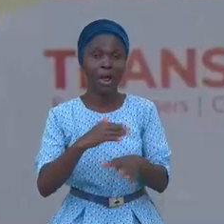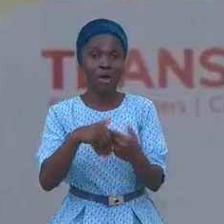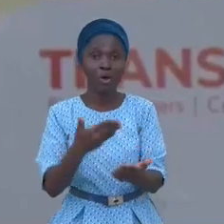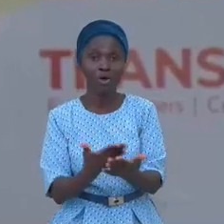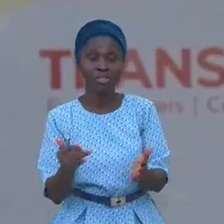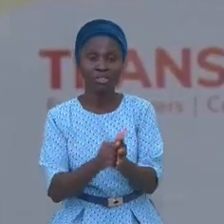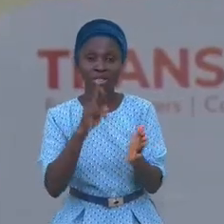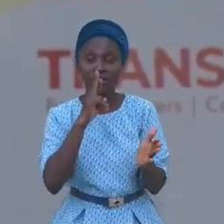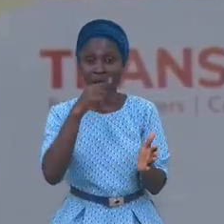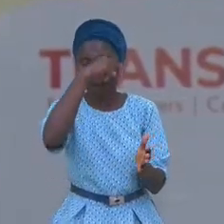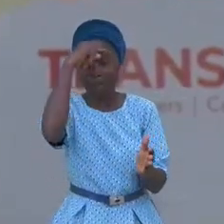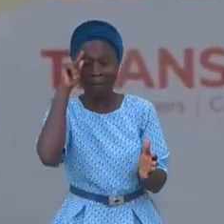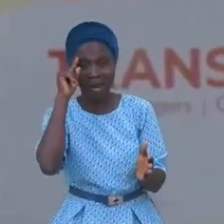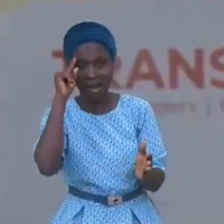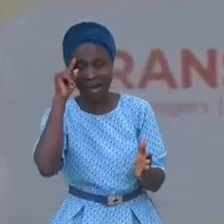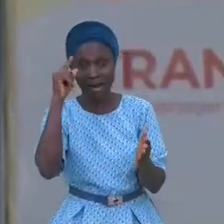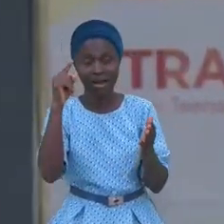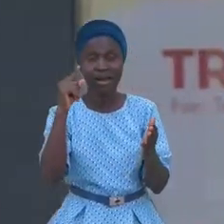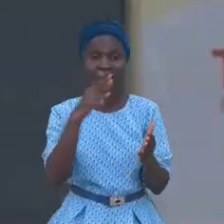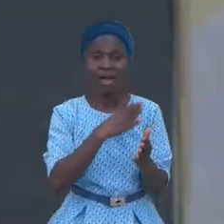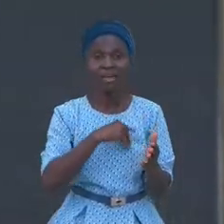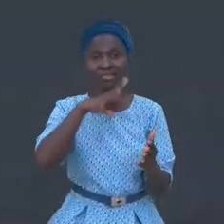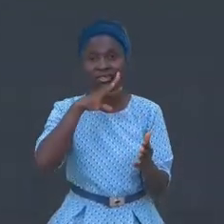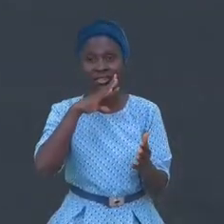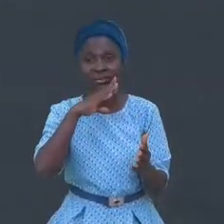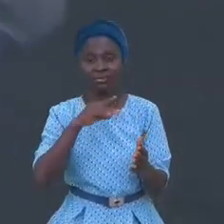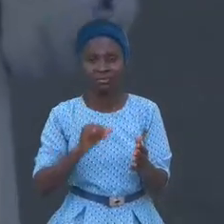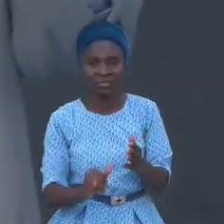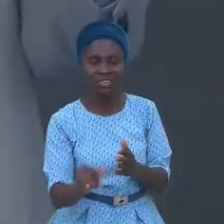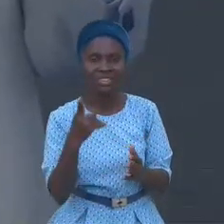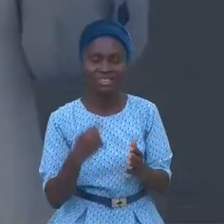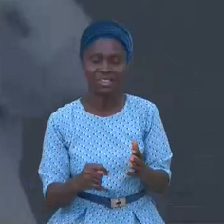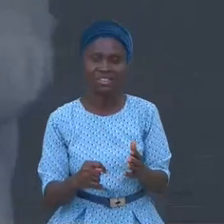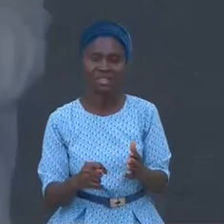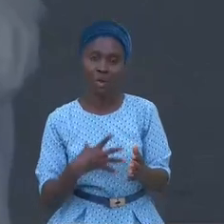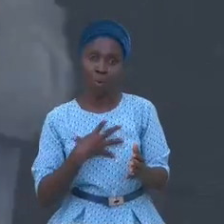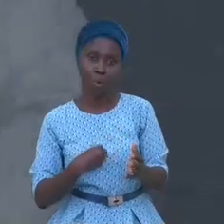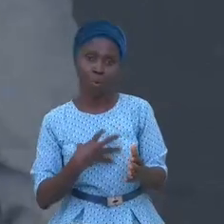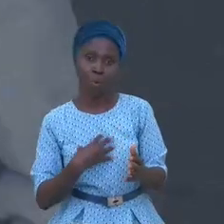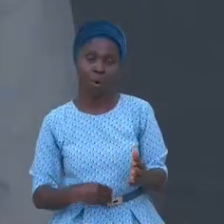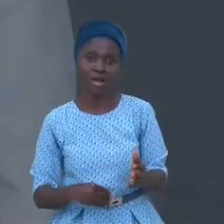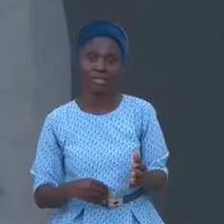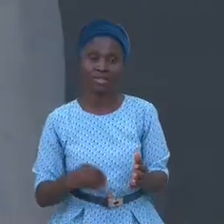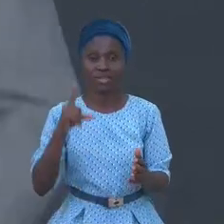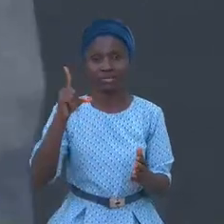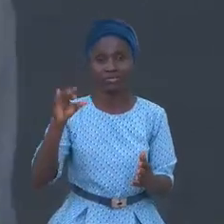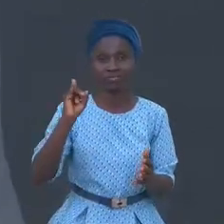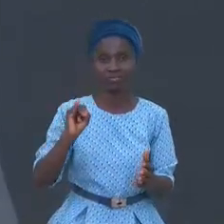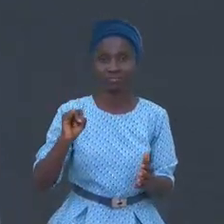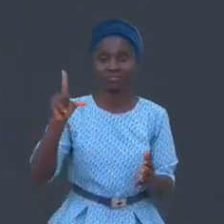noir, sombre et sale. Mais le lily blanc sort et devient